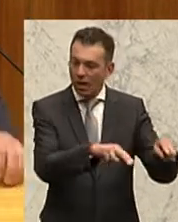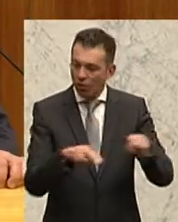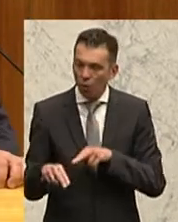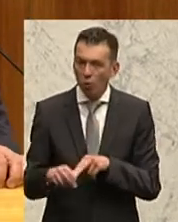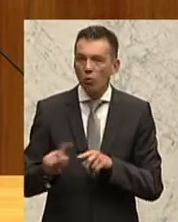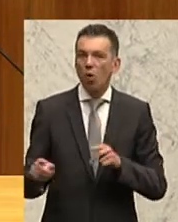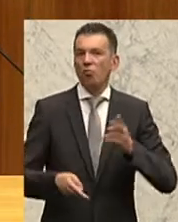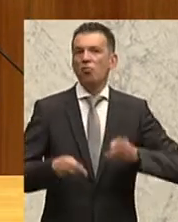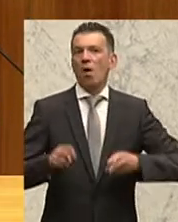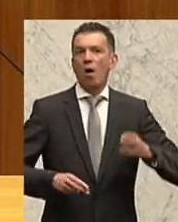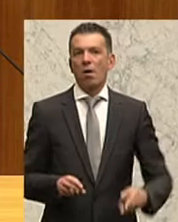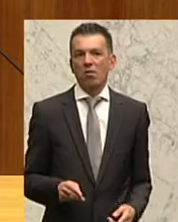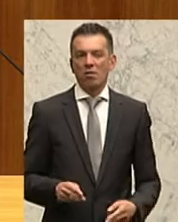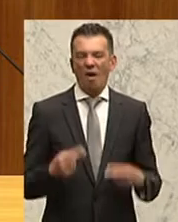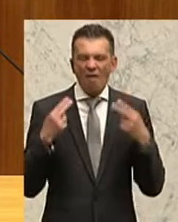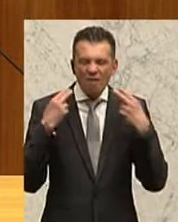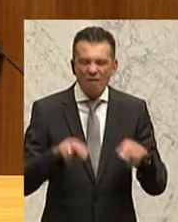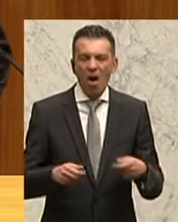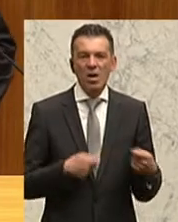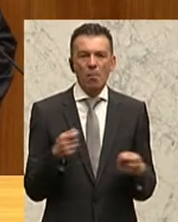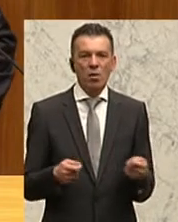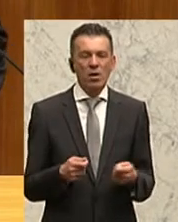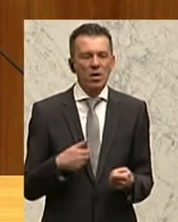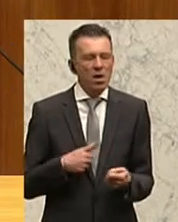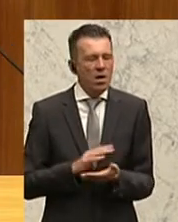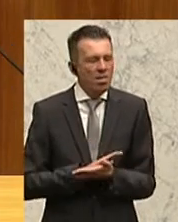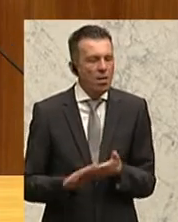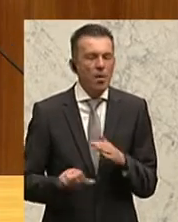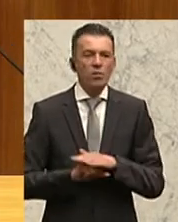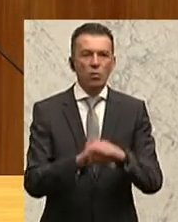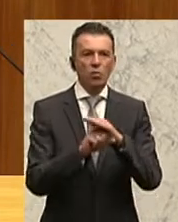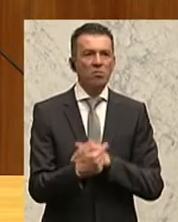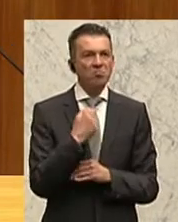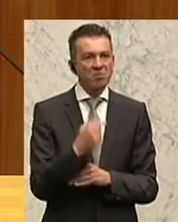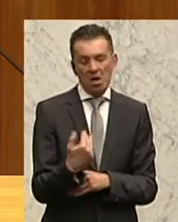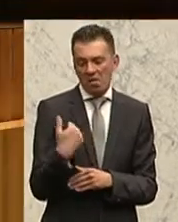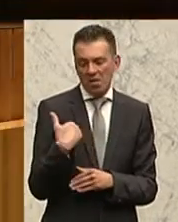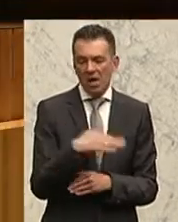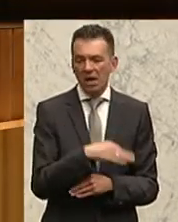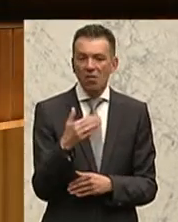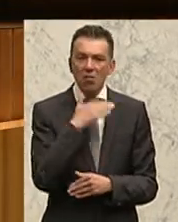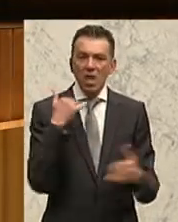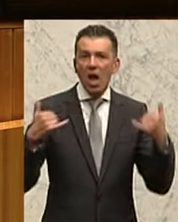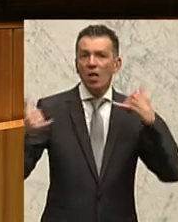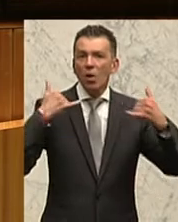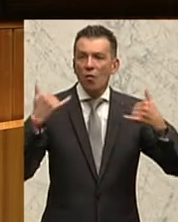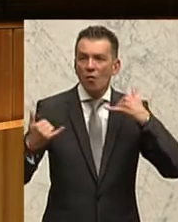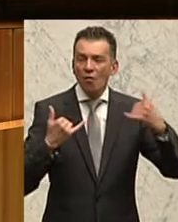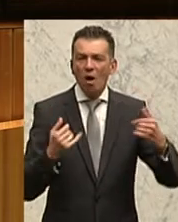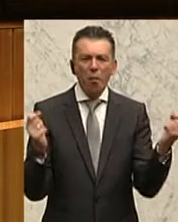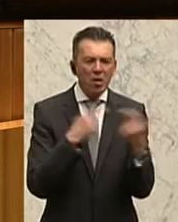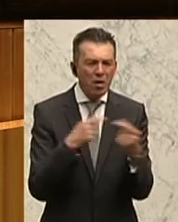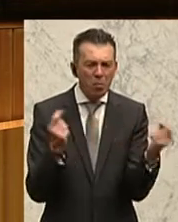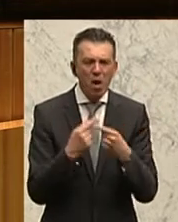ich in keinster Weise unterstützen kann. Und ich sage Ihnen eines. Ich habe in den letzten Tagen sehr viele Anrufe bekommen, Mails bekommen und Gespräche